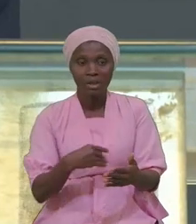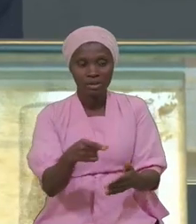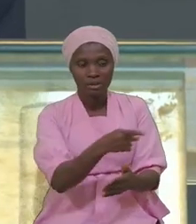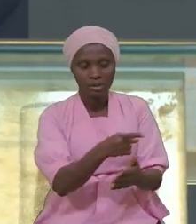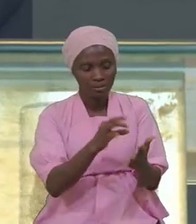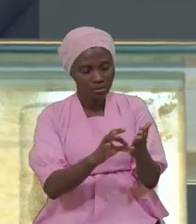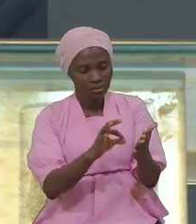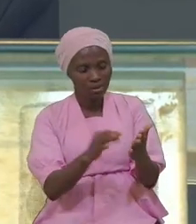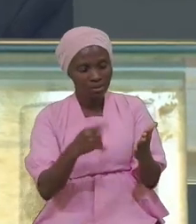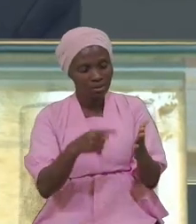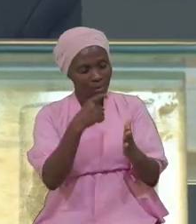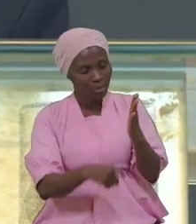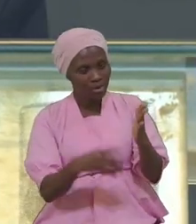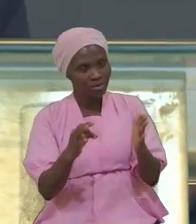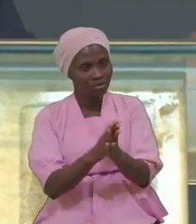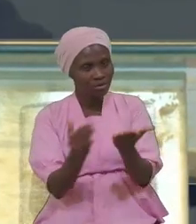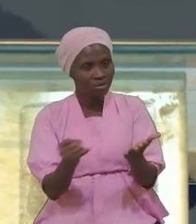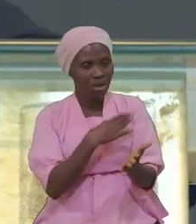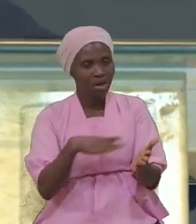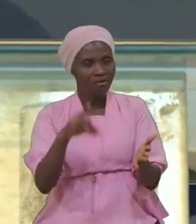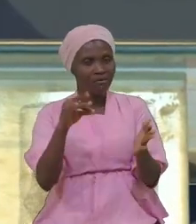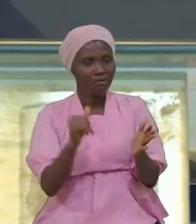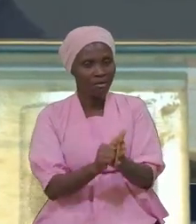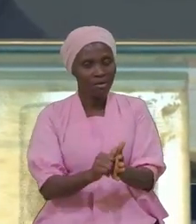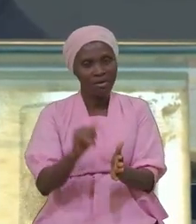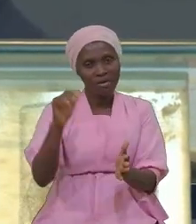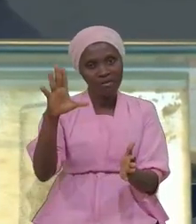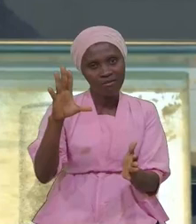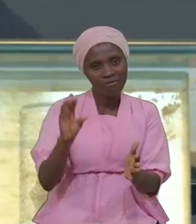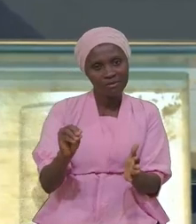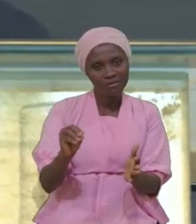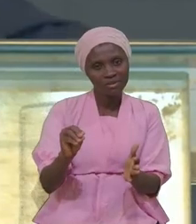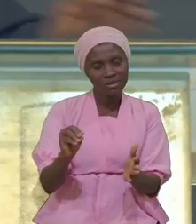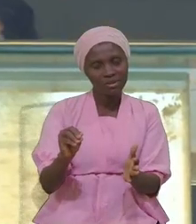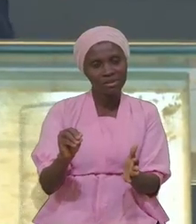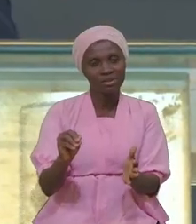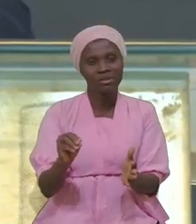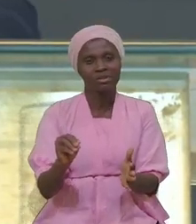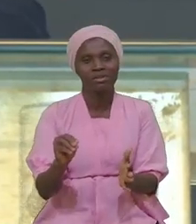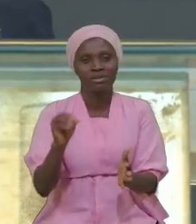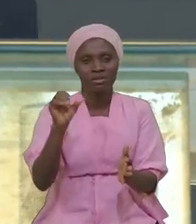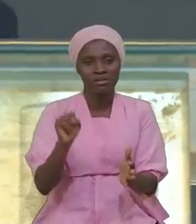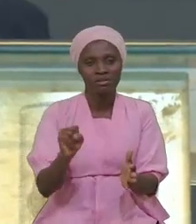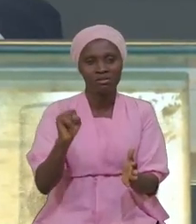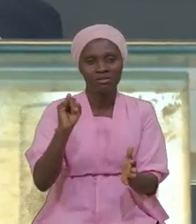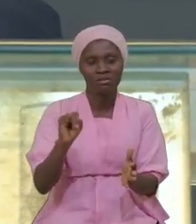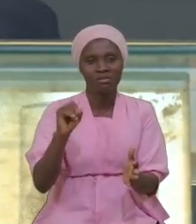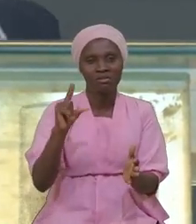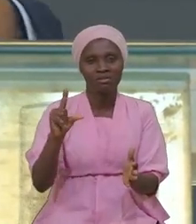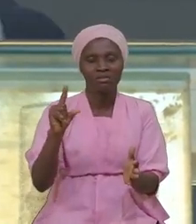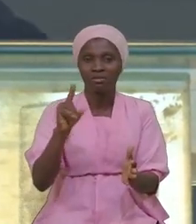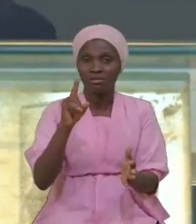la valeur à 50 000 pièces d'argent. C'est